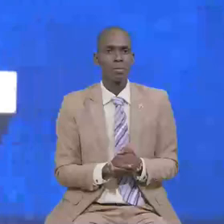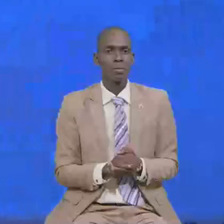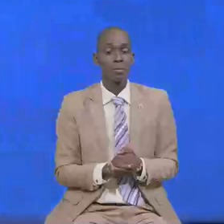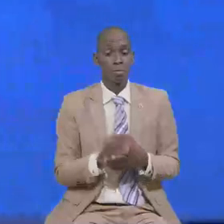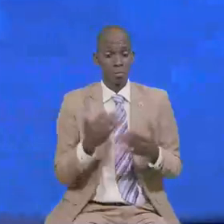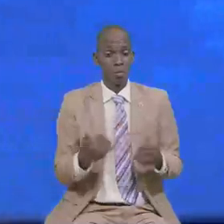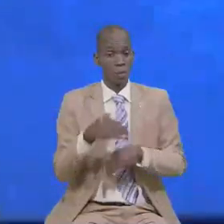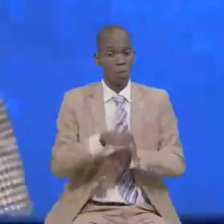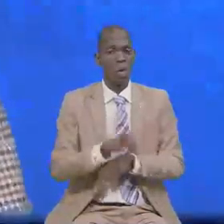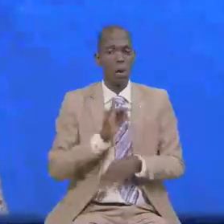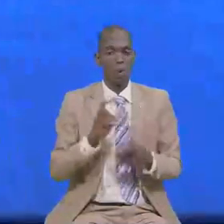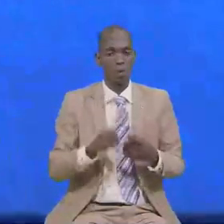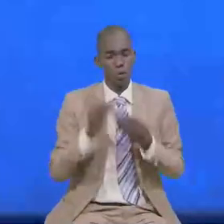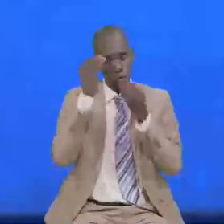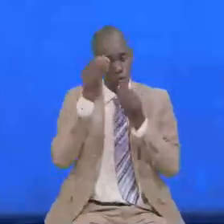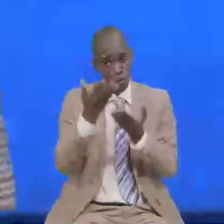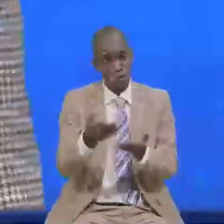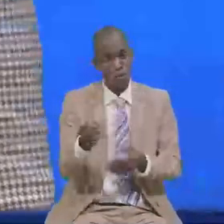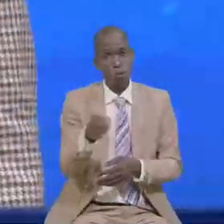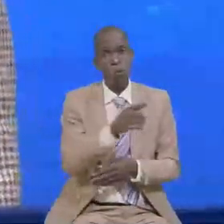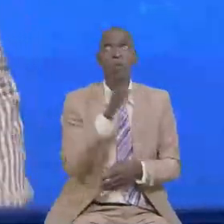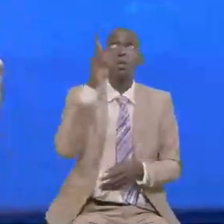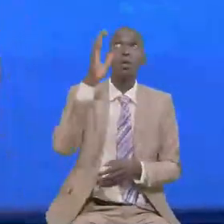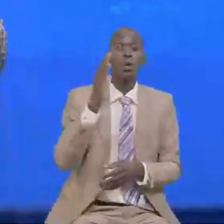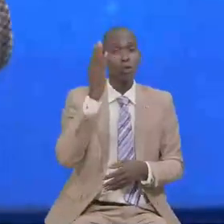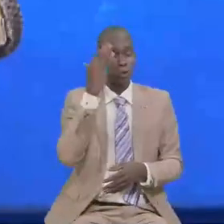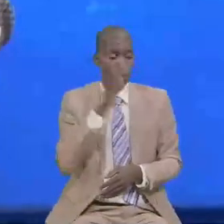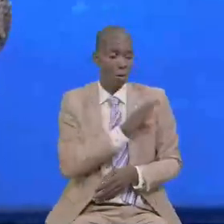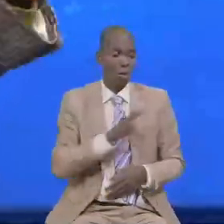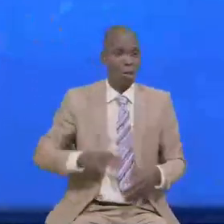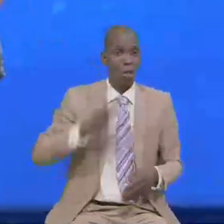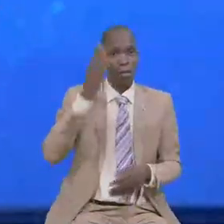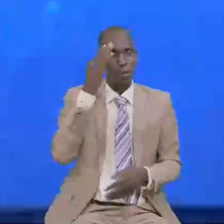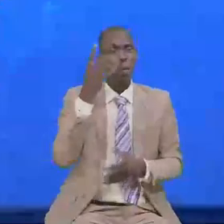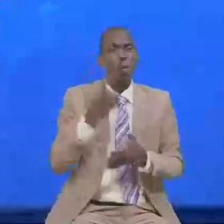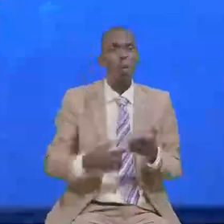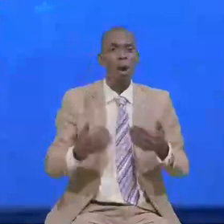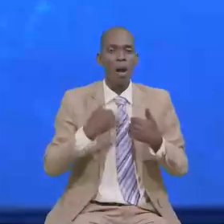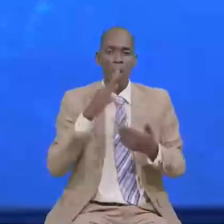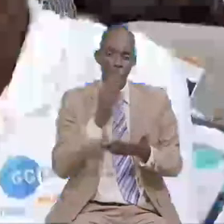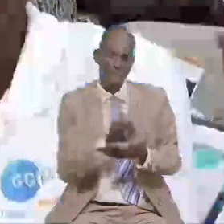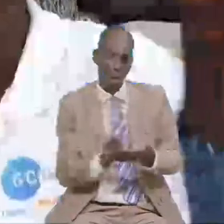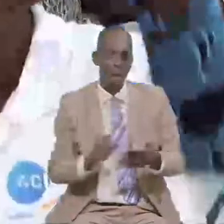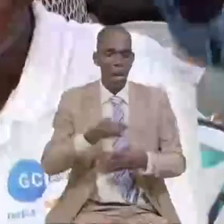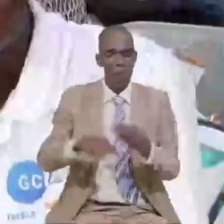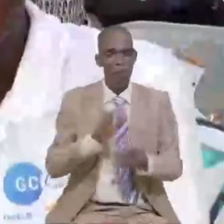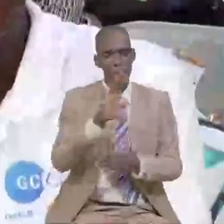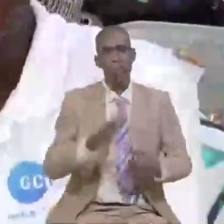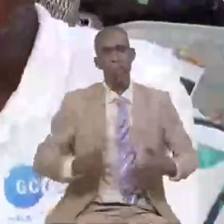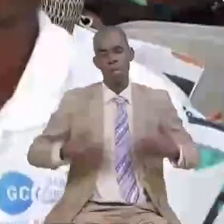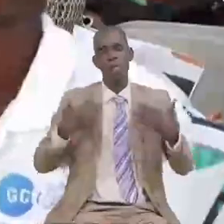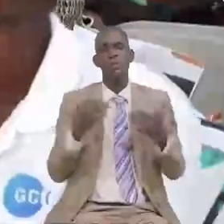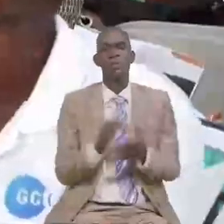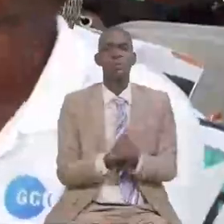Ce soir, je vais vous informer. Dieu sait, Christ sait tout ce qui est écrit sur ta